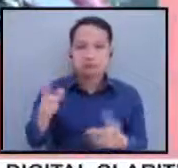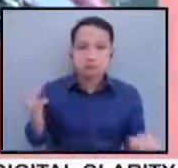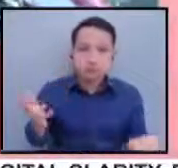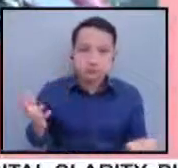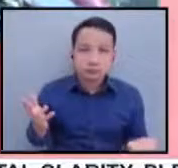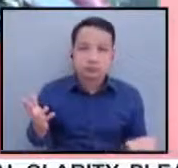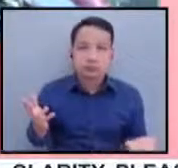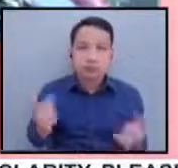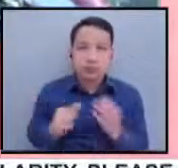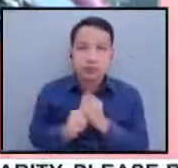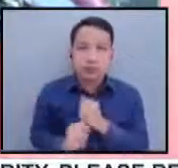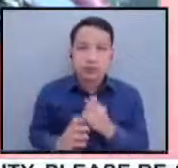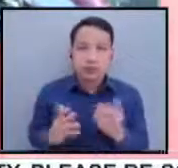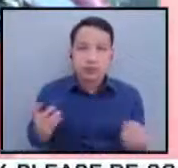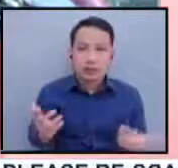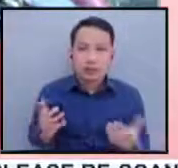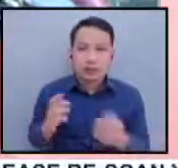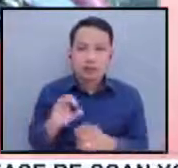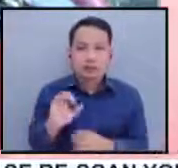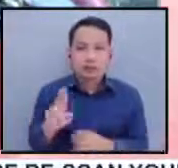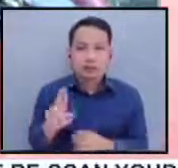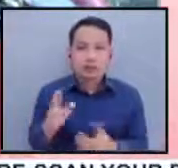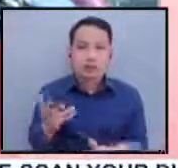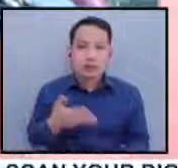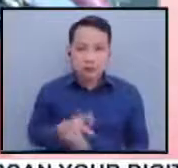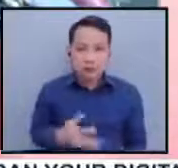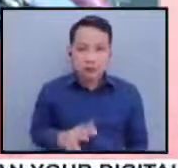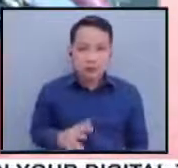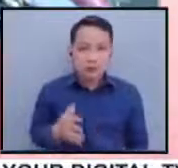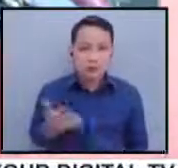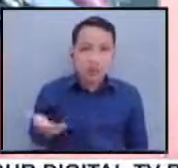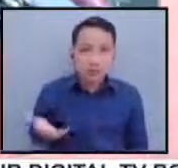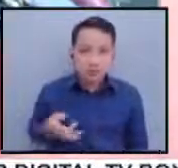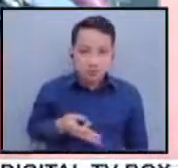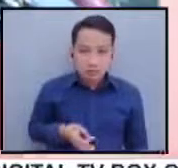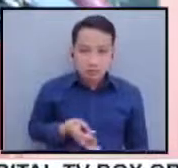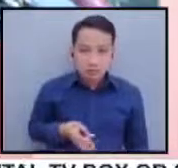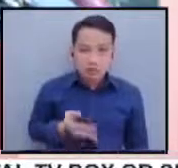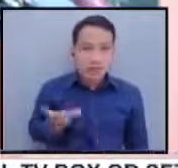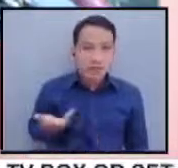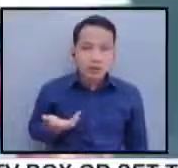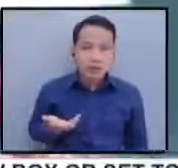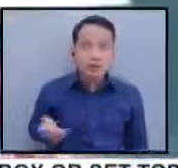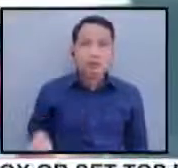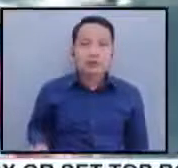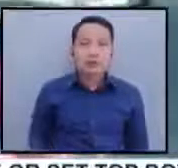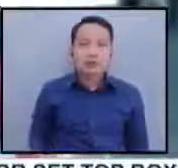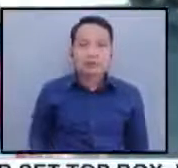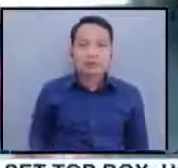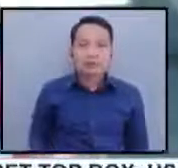dudumi? Saan sila iihi? Kung saan-saan na lang dyan? Mayroon...